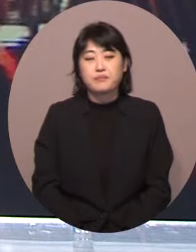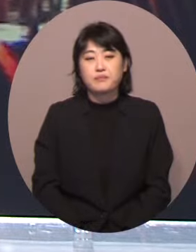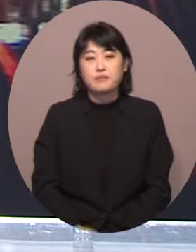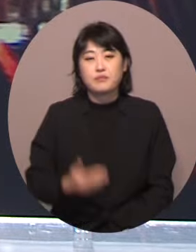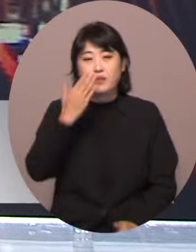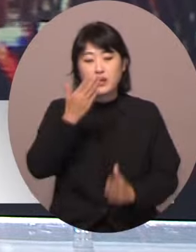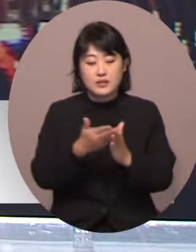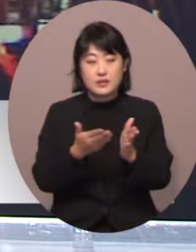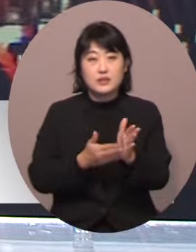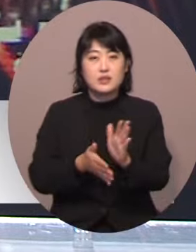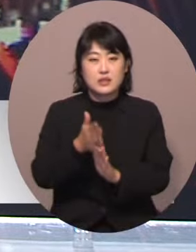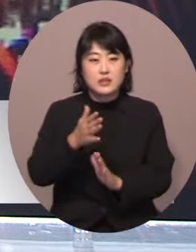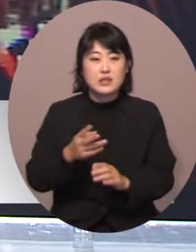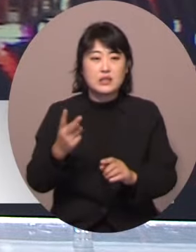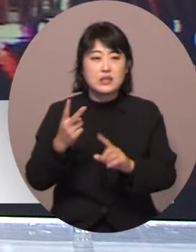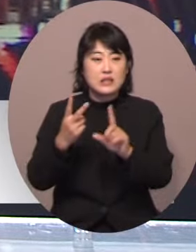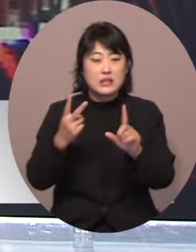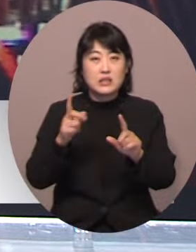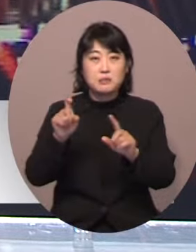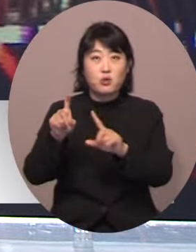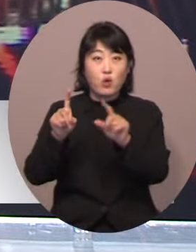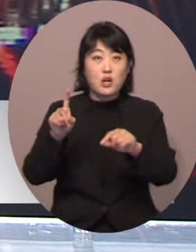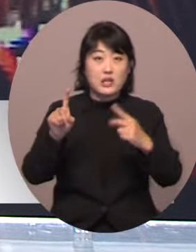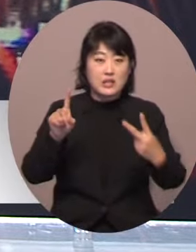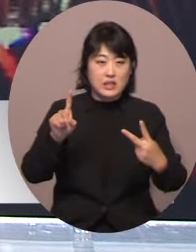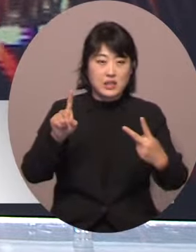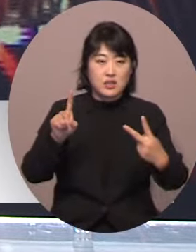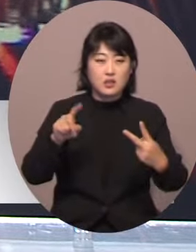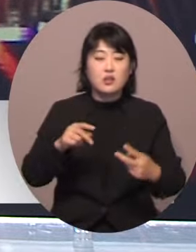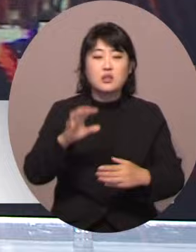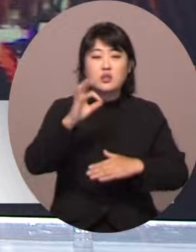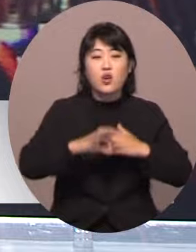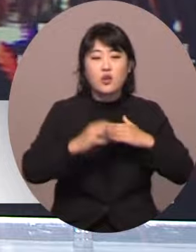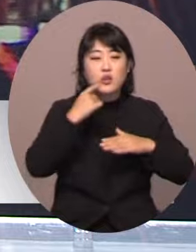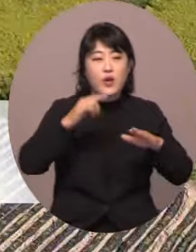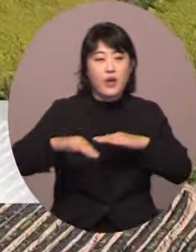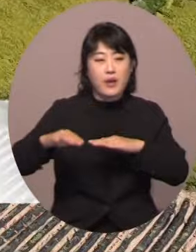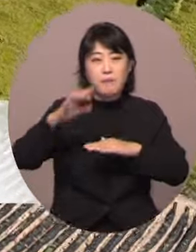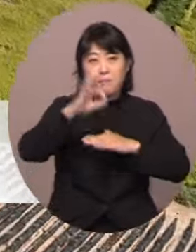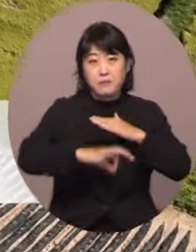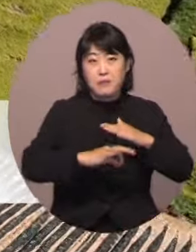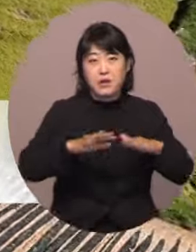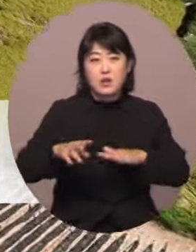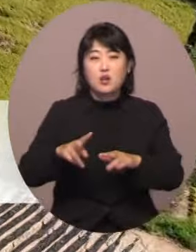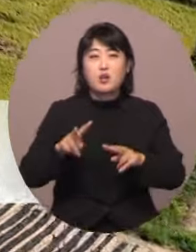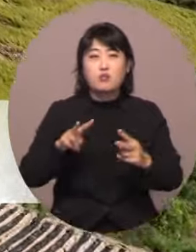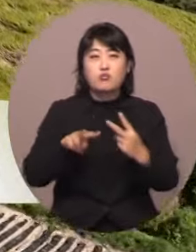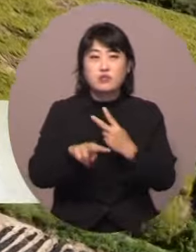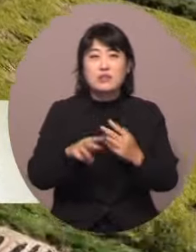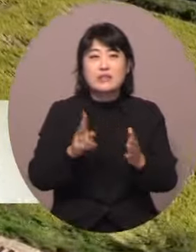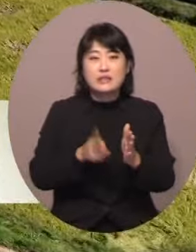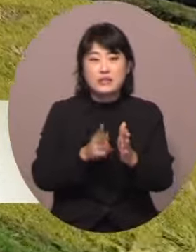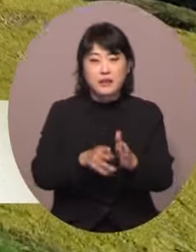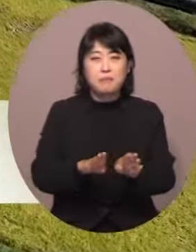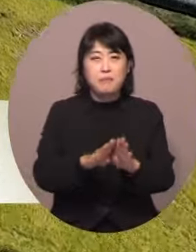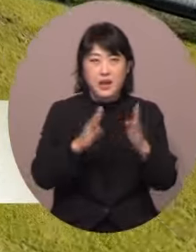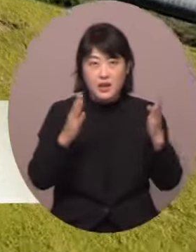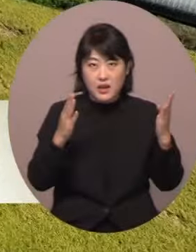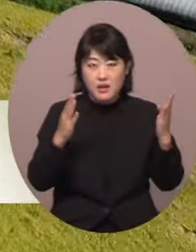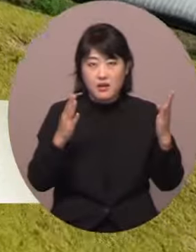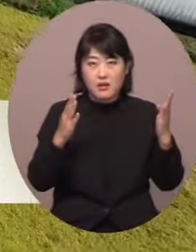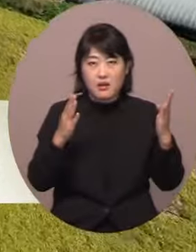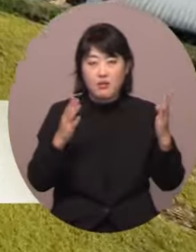당진시는 다음 달 2일 서해선 복선전철이 계통에 당진에도 철도 시대가 열리면서 수도권 접근성이 크게